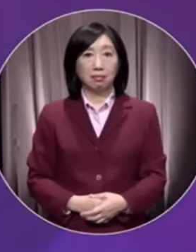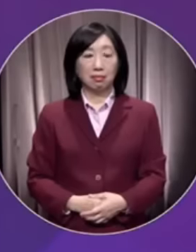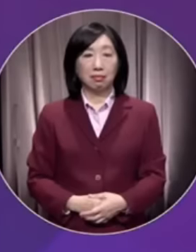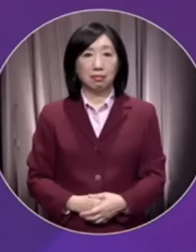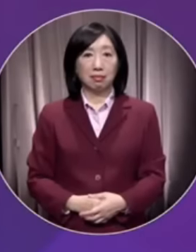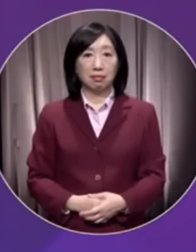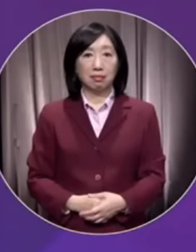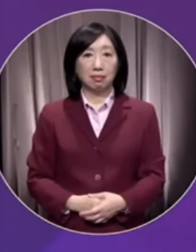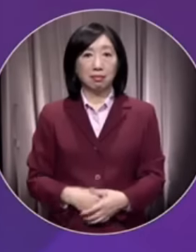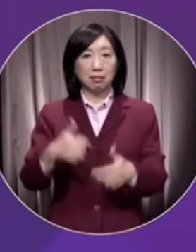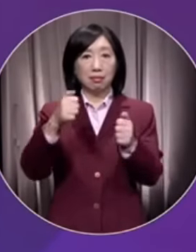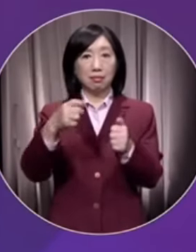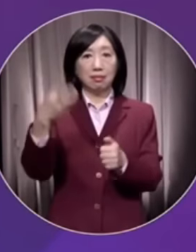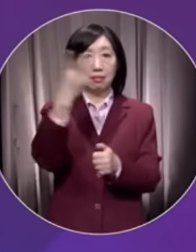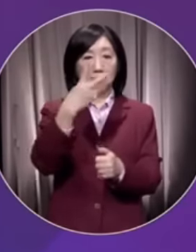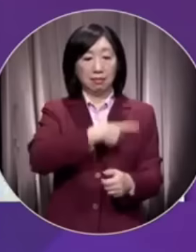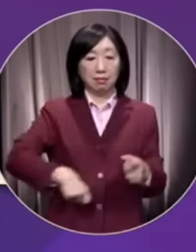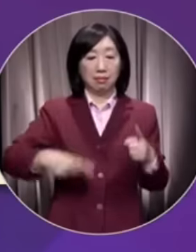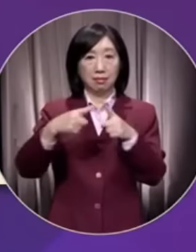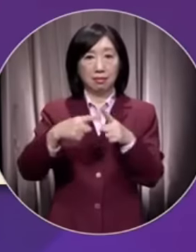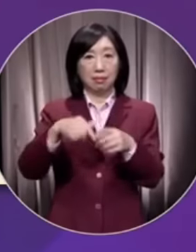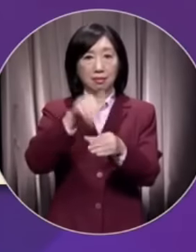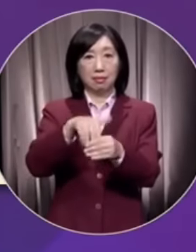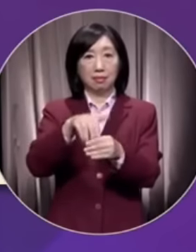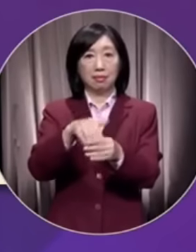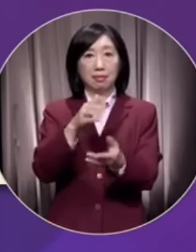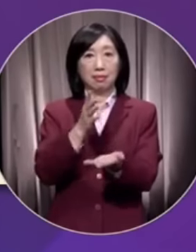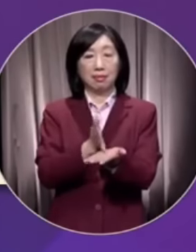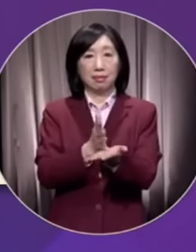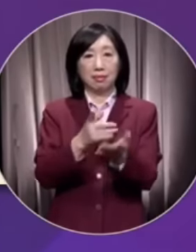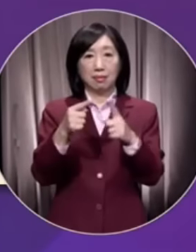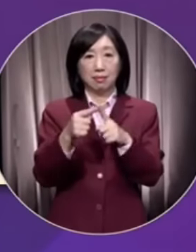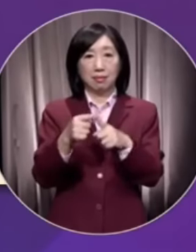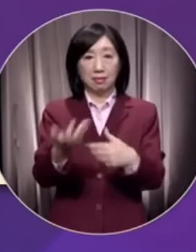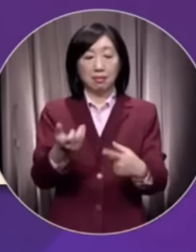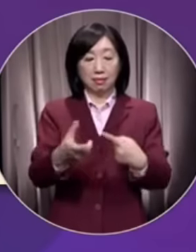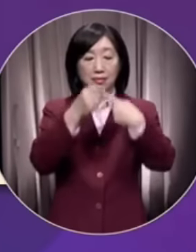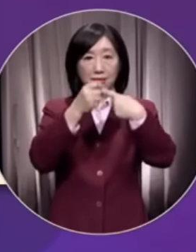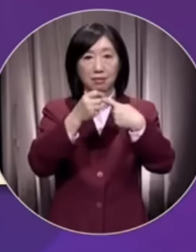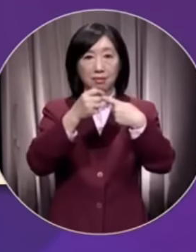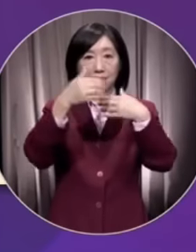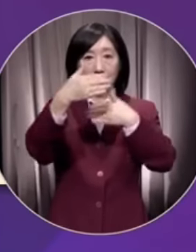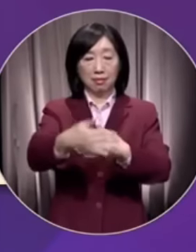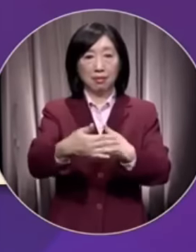谢谢三位总统候选人，以上就是第一阶段的申